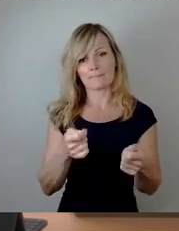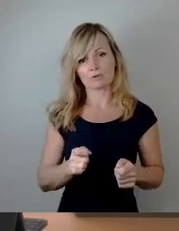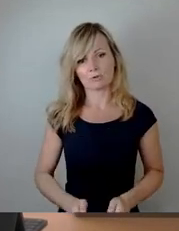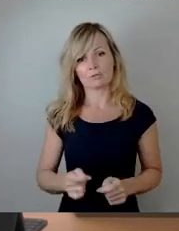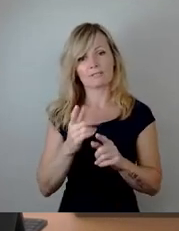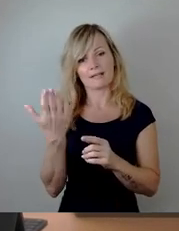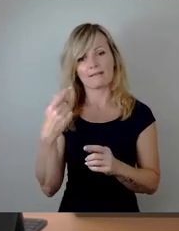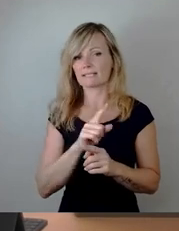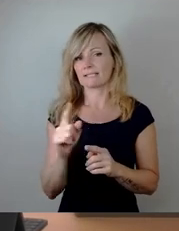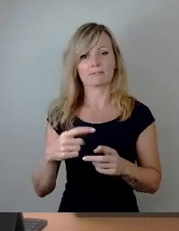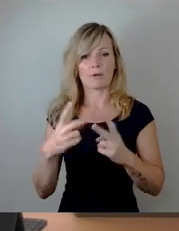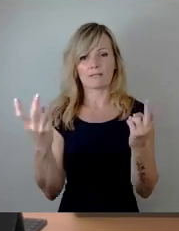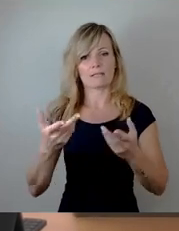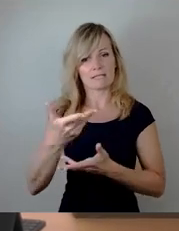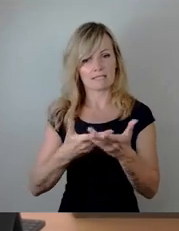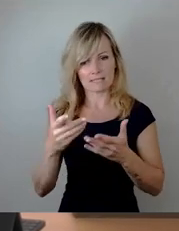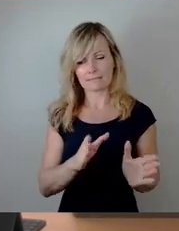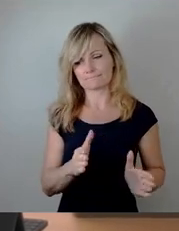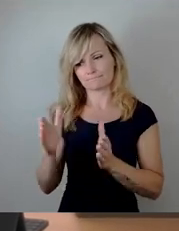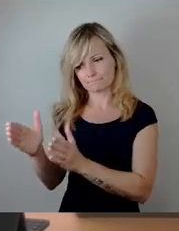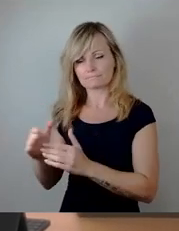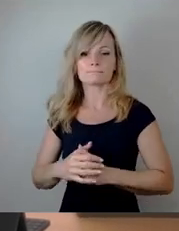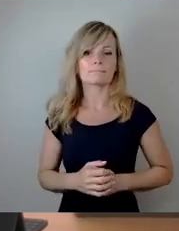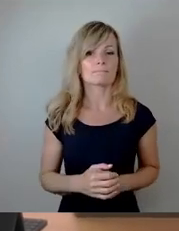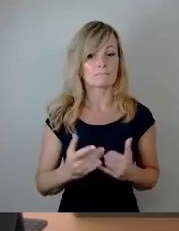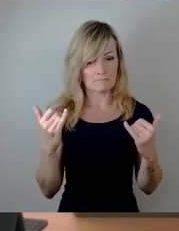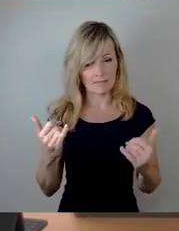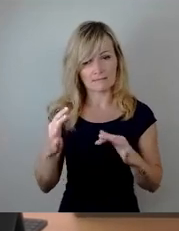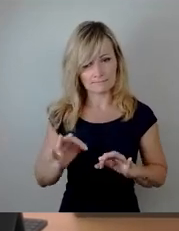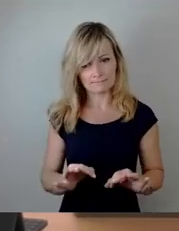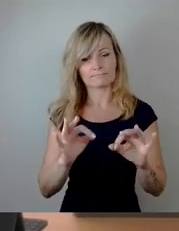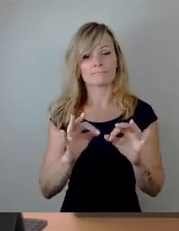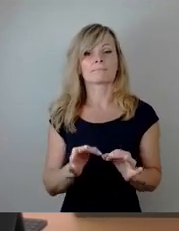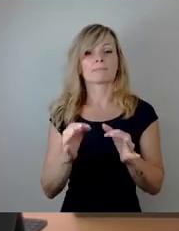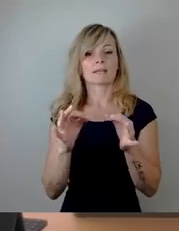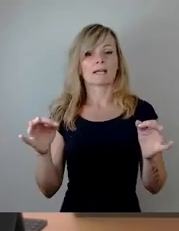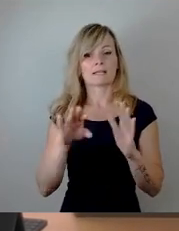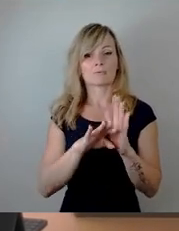öffentlichen Beschlüsse. Das führt uns zum Tagesordnungspunkt 16.